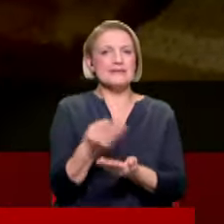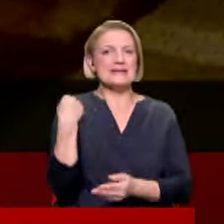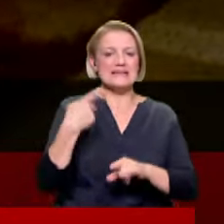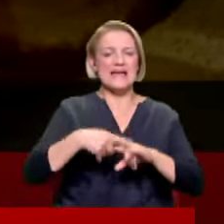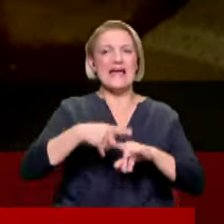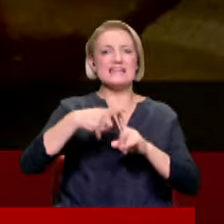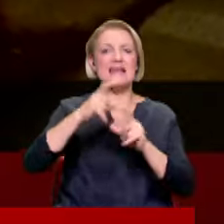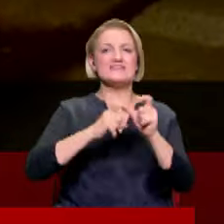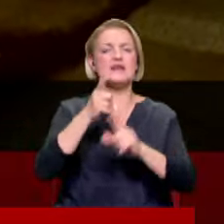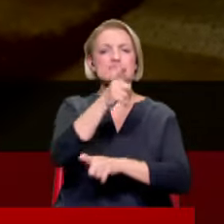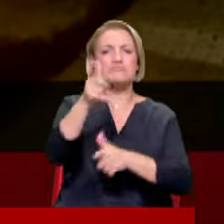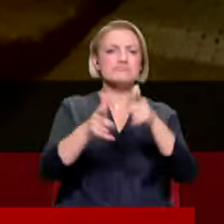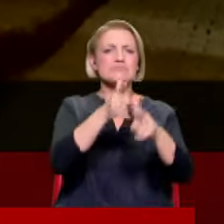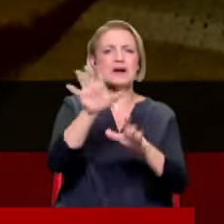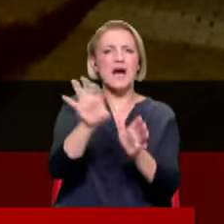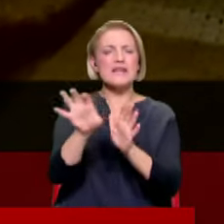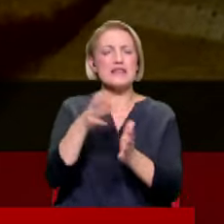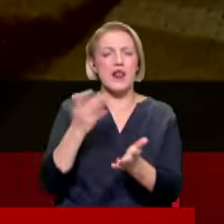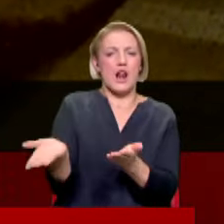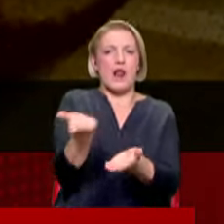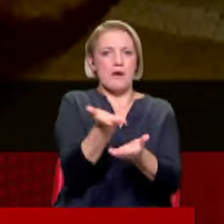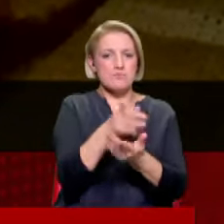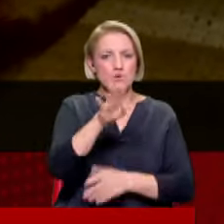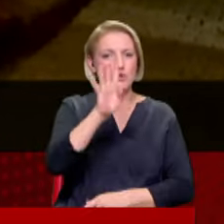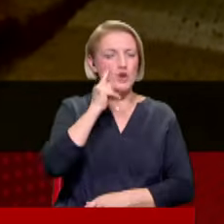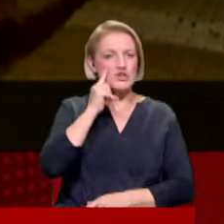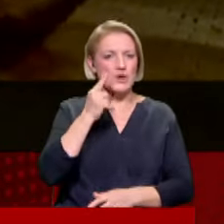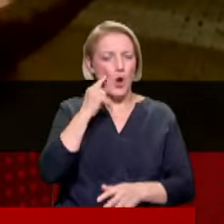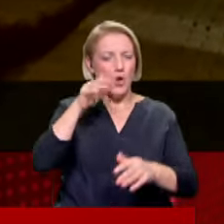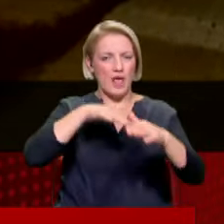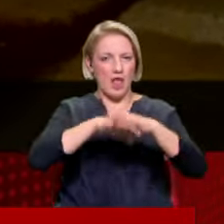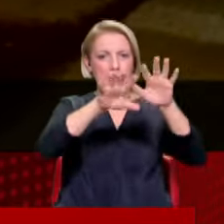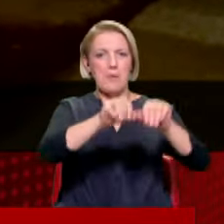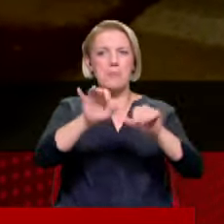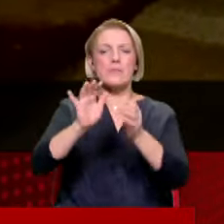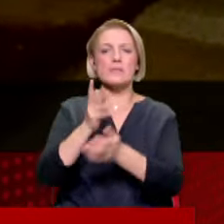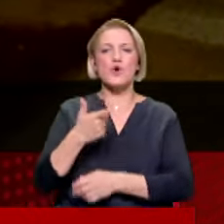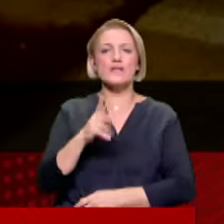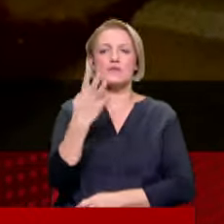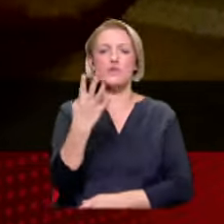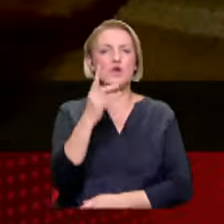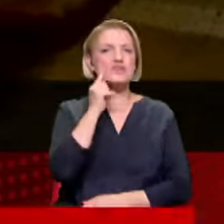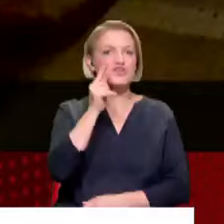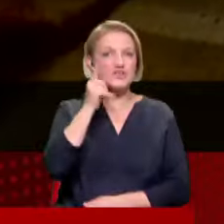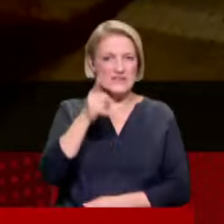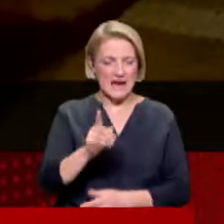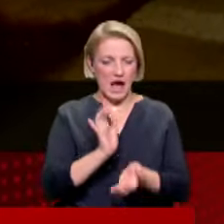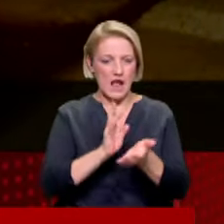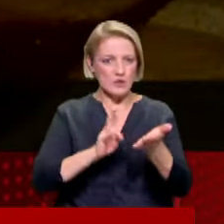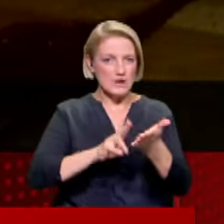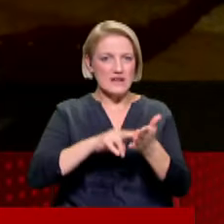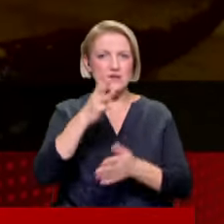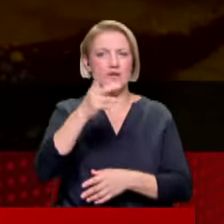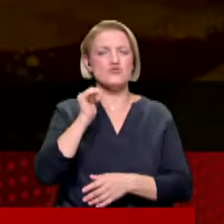HTS kayıtlarıyla gelişme yaşandı İşte bu dört gözaltı yine köyden aile üyelerinden 4 kişi gözaltına